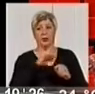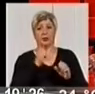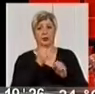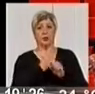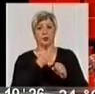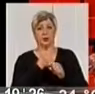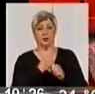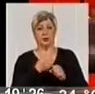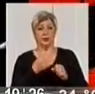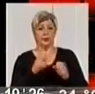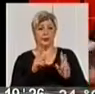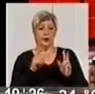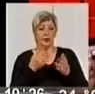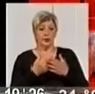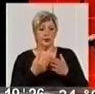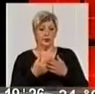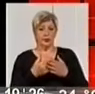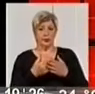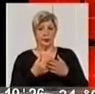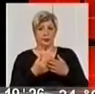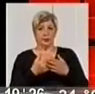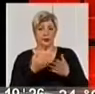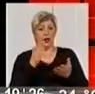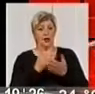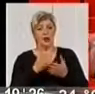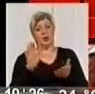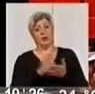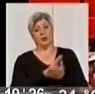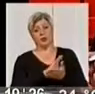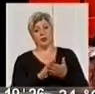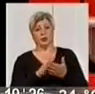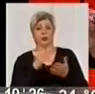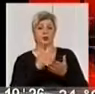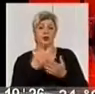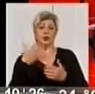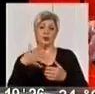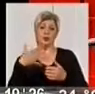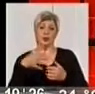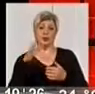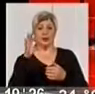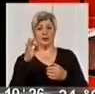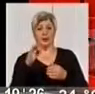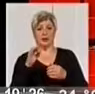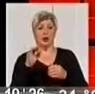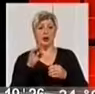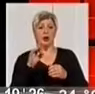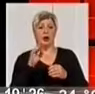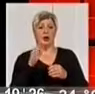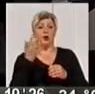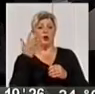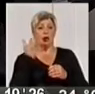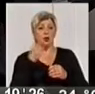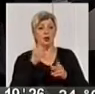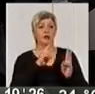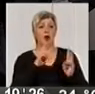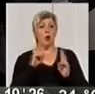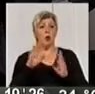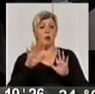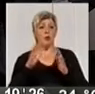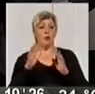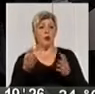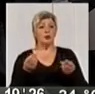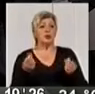коштів, яку треба сплатити за путівку? Є безкоштовні, є там 50%. От як це, коли в яких випадках? Влад, по-перше, за